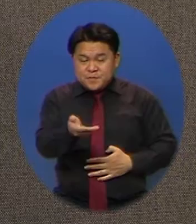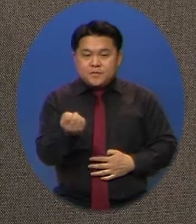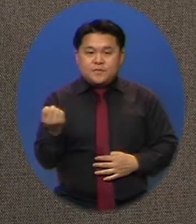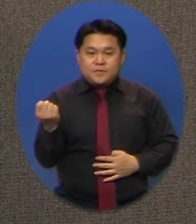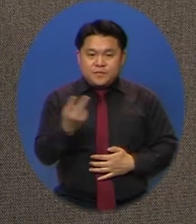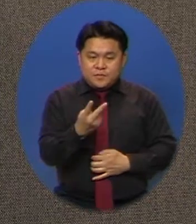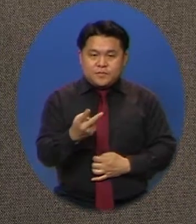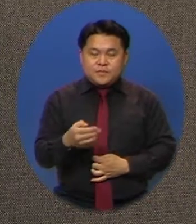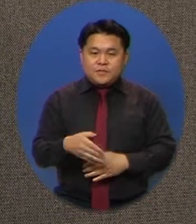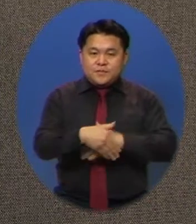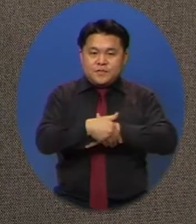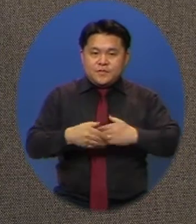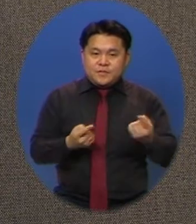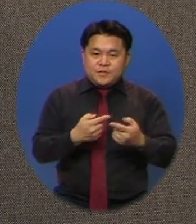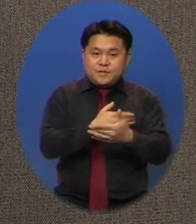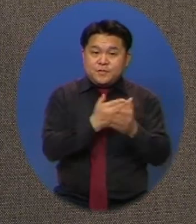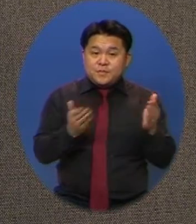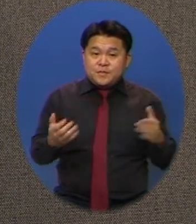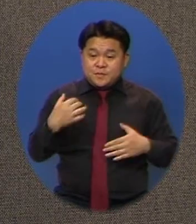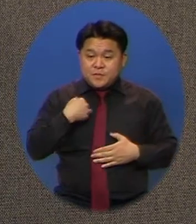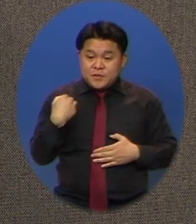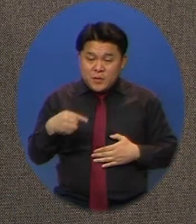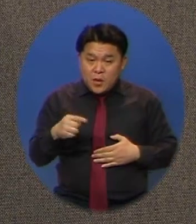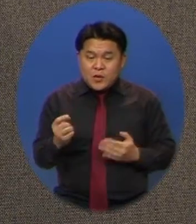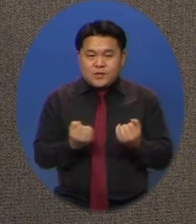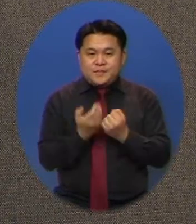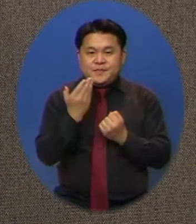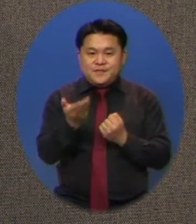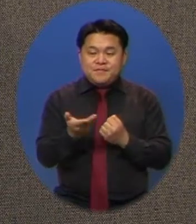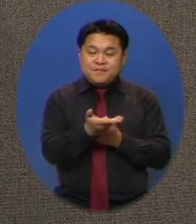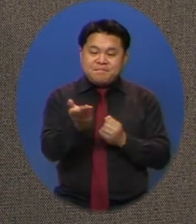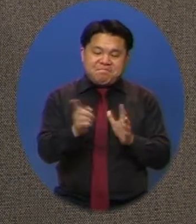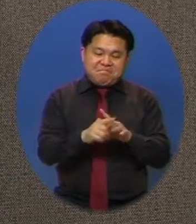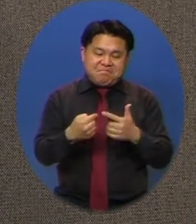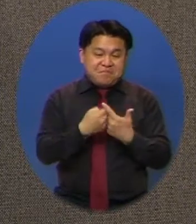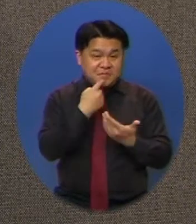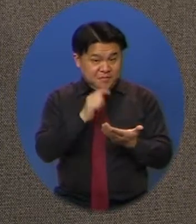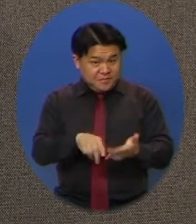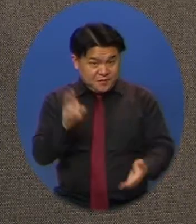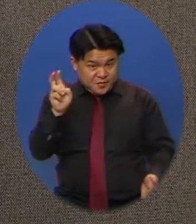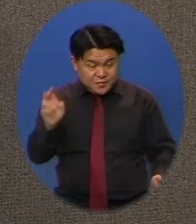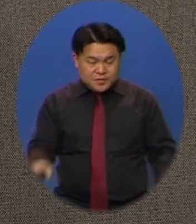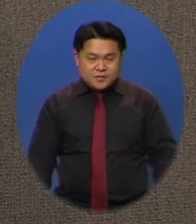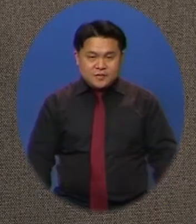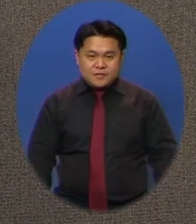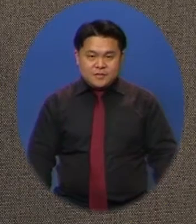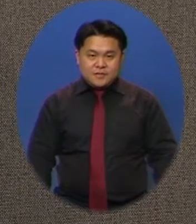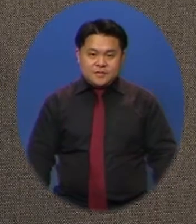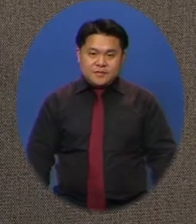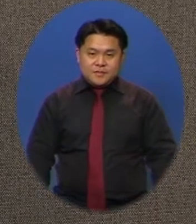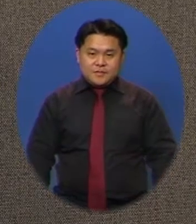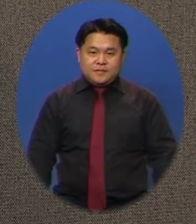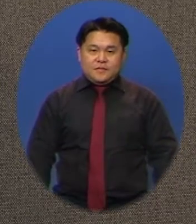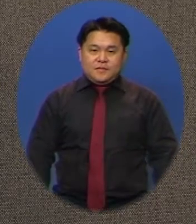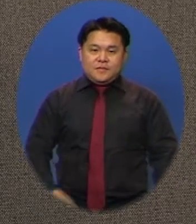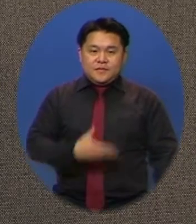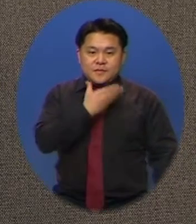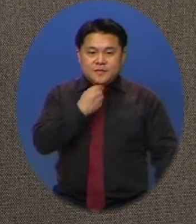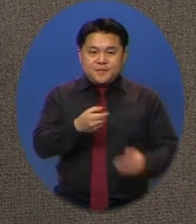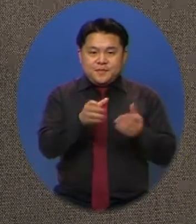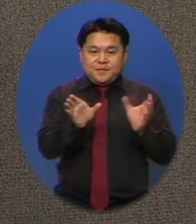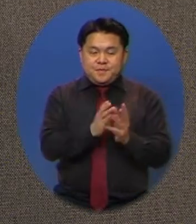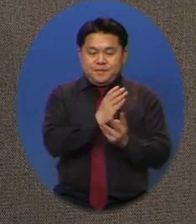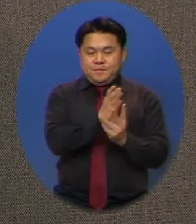네. 기획조정실의 역할을 설명을 드리면 아마 쉽게 이해가 되지 않을까 생각이 됩니다. 보건복지부는 크게